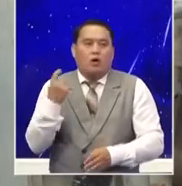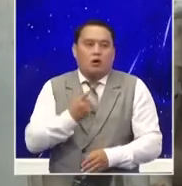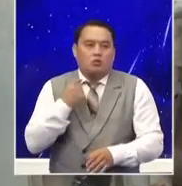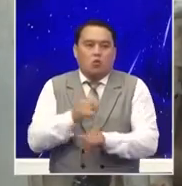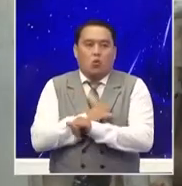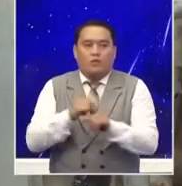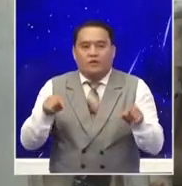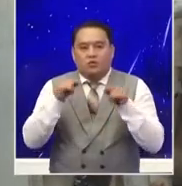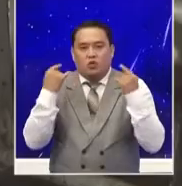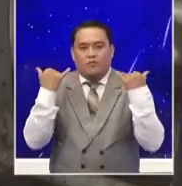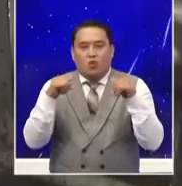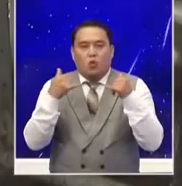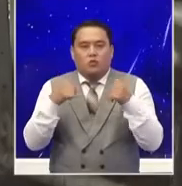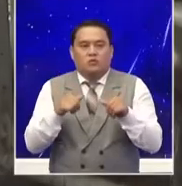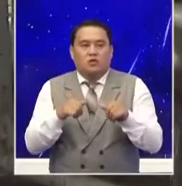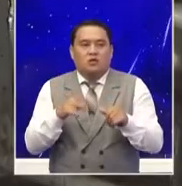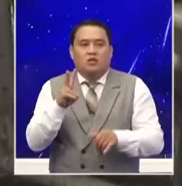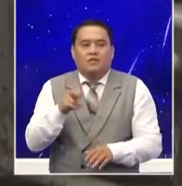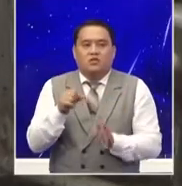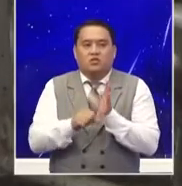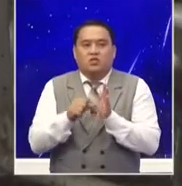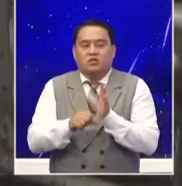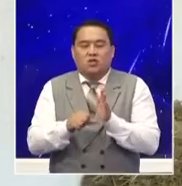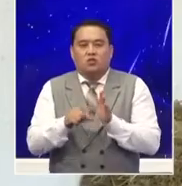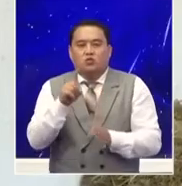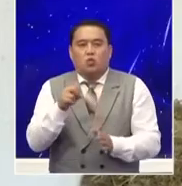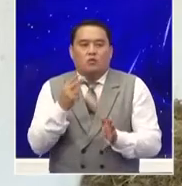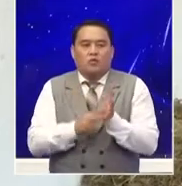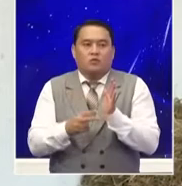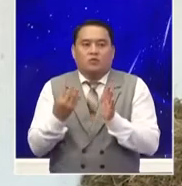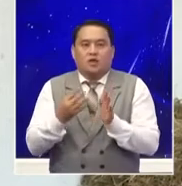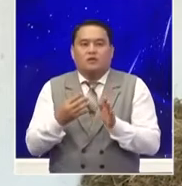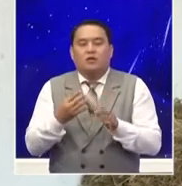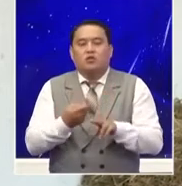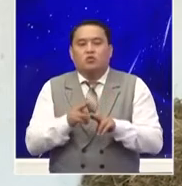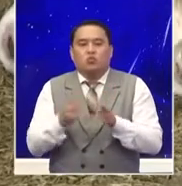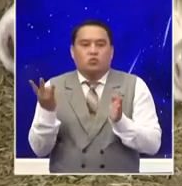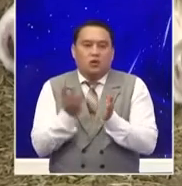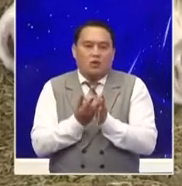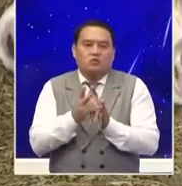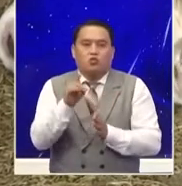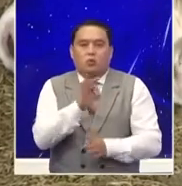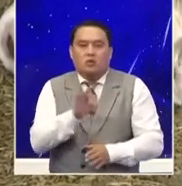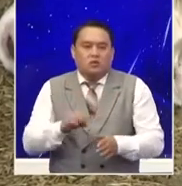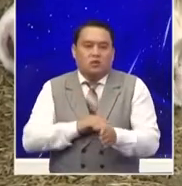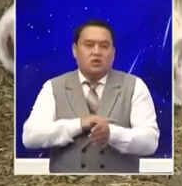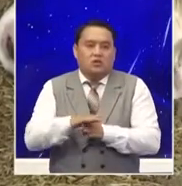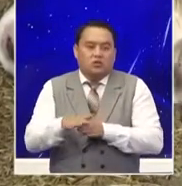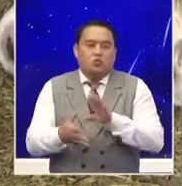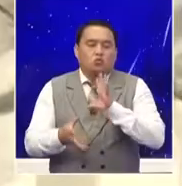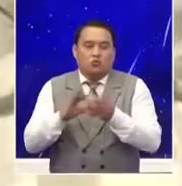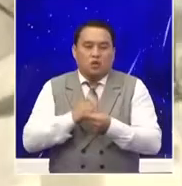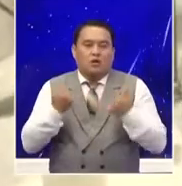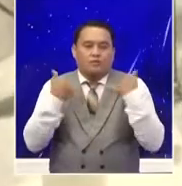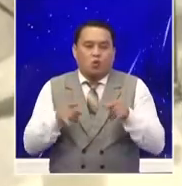увеличивают популяцию. Из общего стада, это 260 коров, 182 прошли осеменение. Ожидается 100% результат. В следующем году